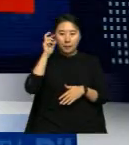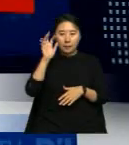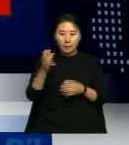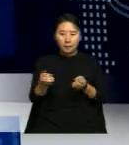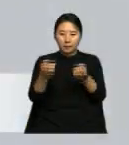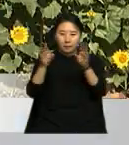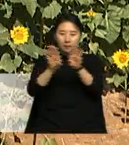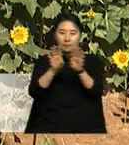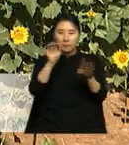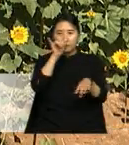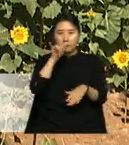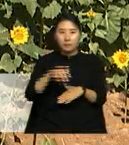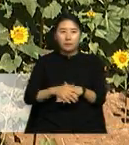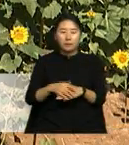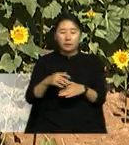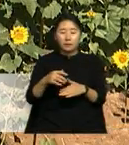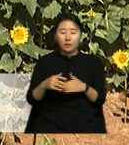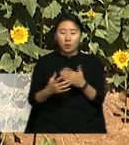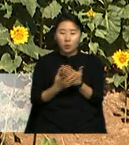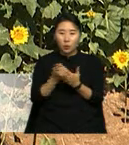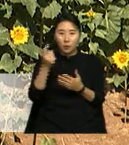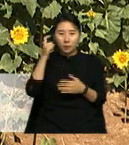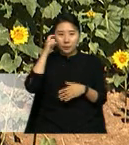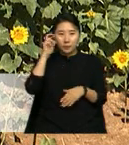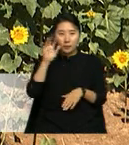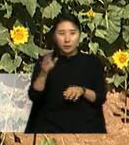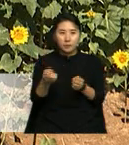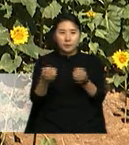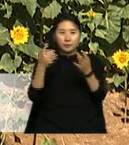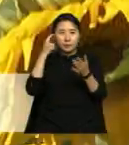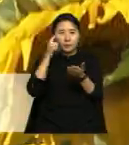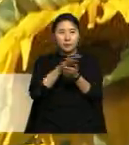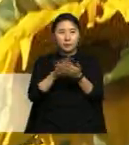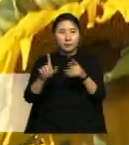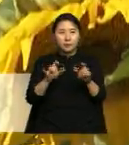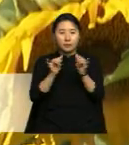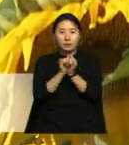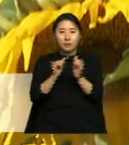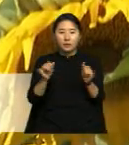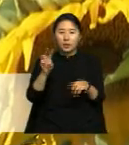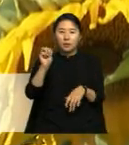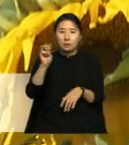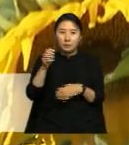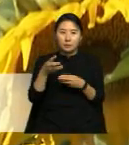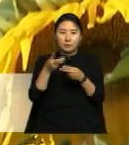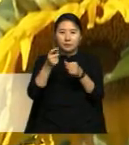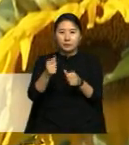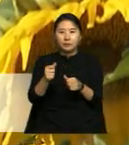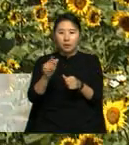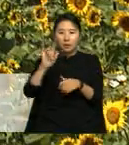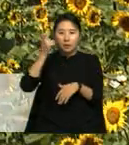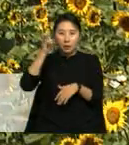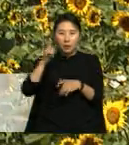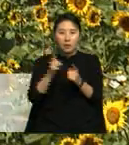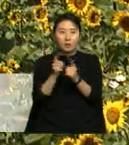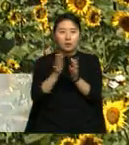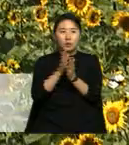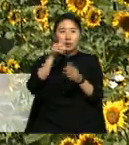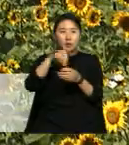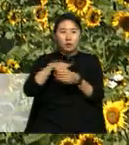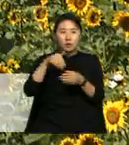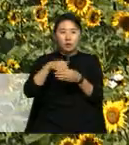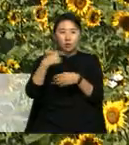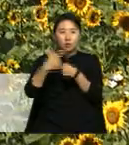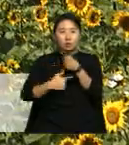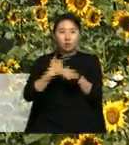엽니다 통일 바라게 축제는 평화통일을 염원하는 주민들이 약 3만 제곱미터 부지에 해바라기를 직접 심으면서